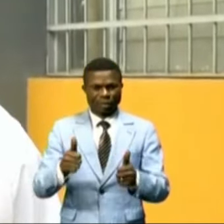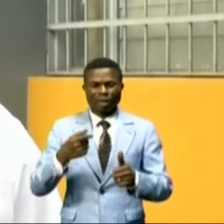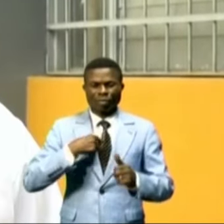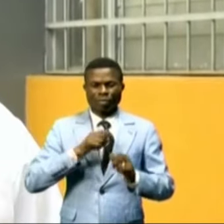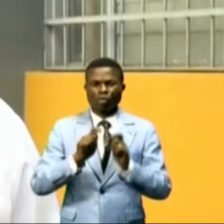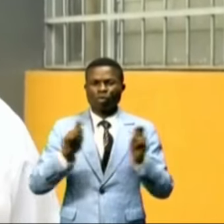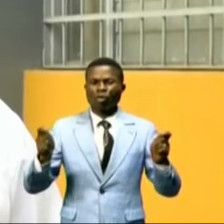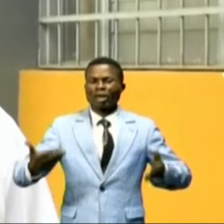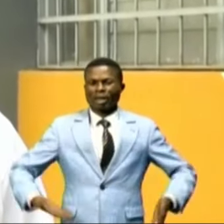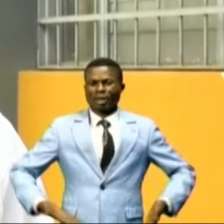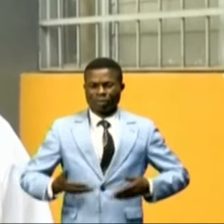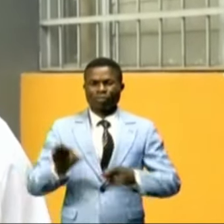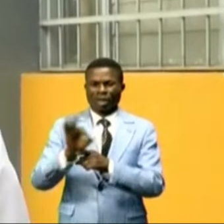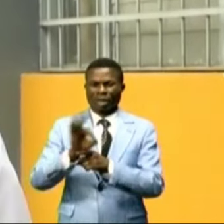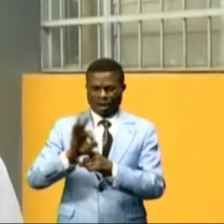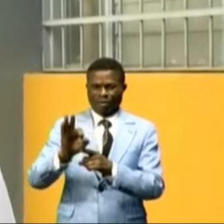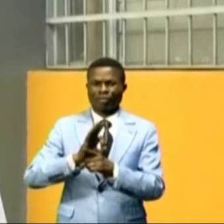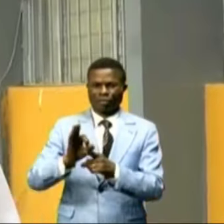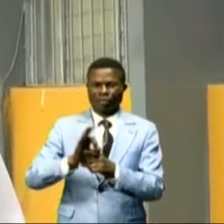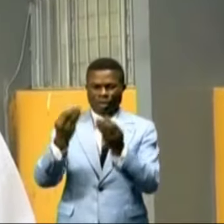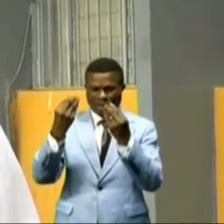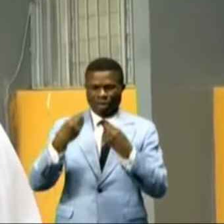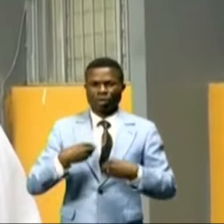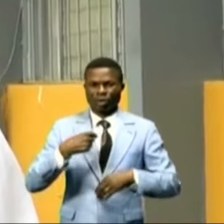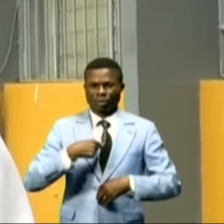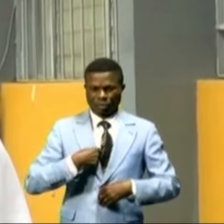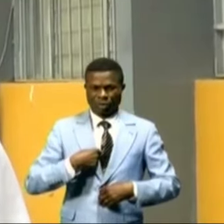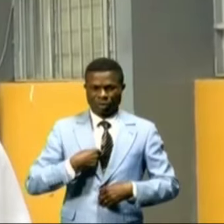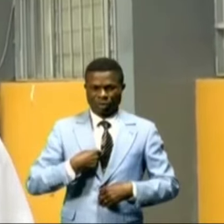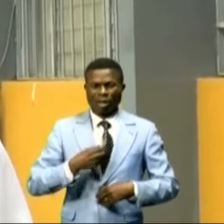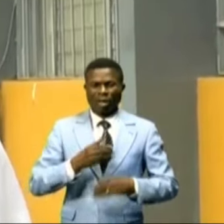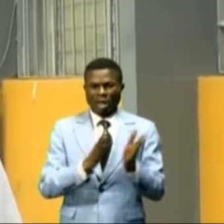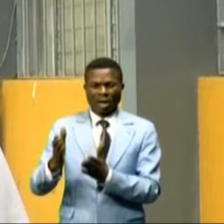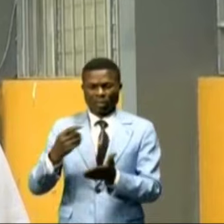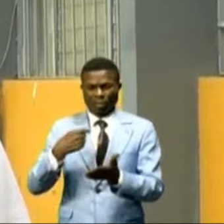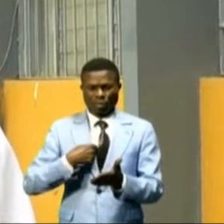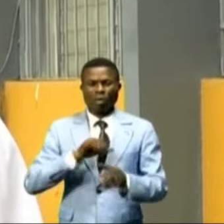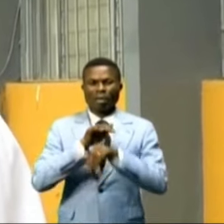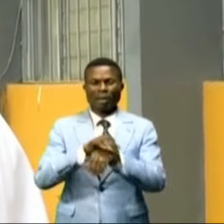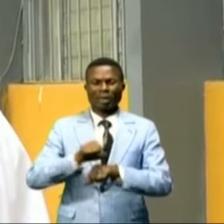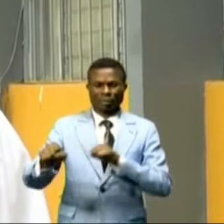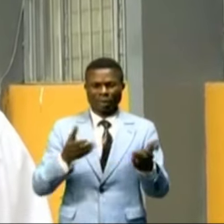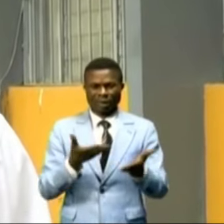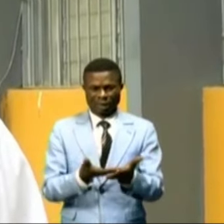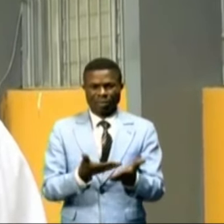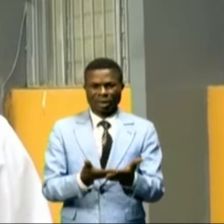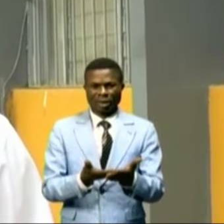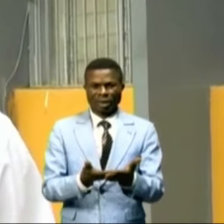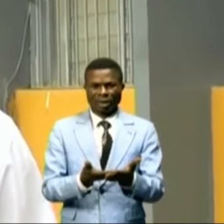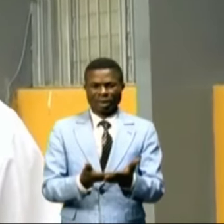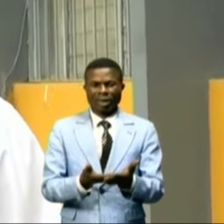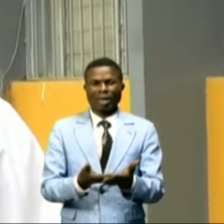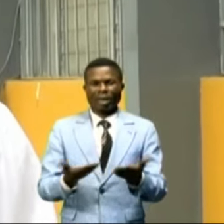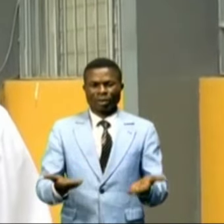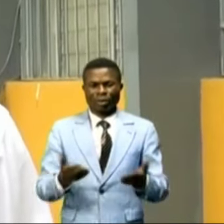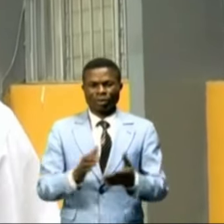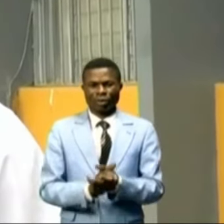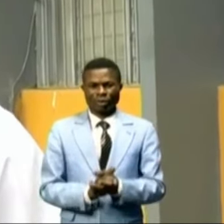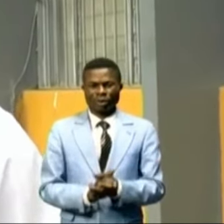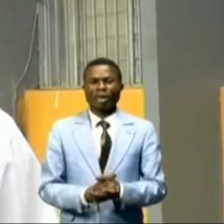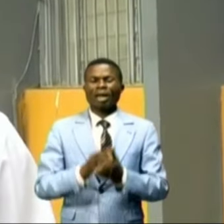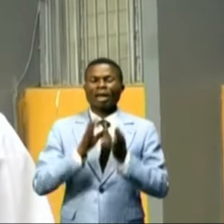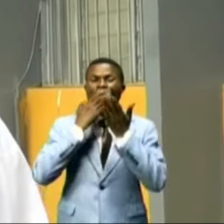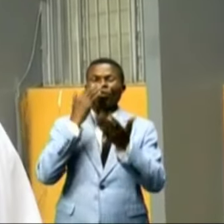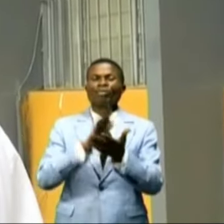content pour la formation qu'ils m'ont donnée. On était préparés pour ces épreuves. Donc, un coup de chapeau à